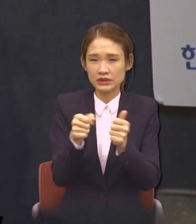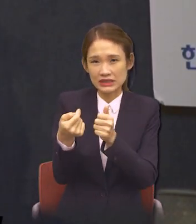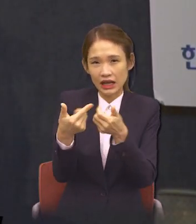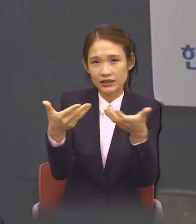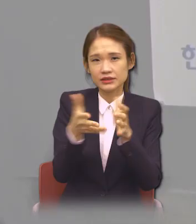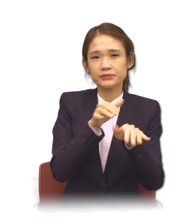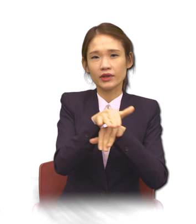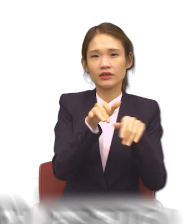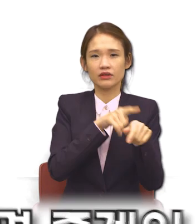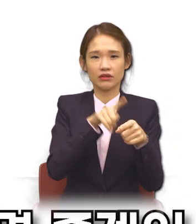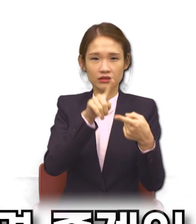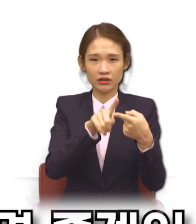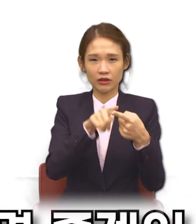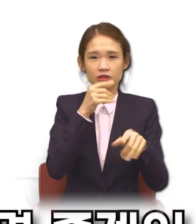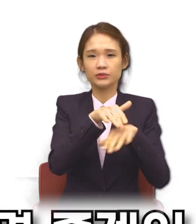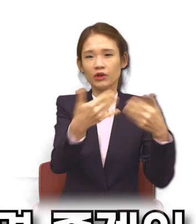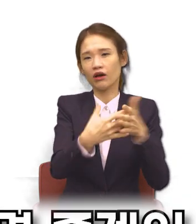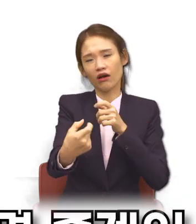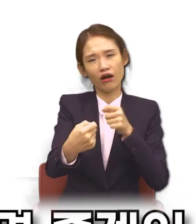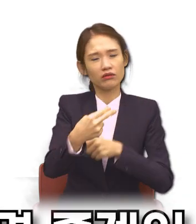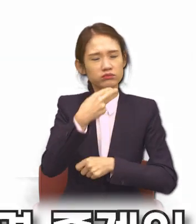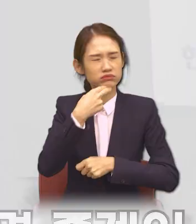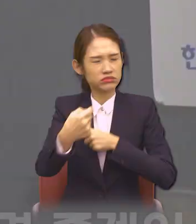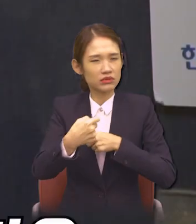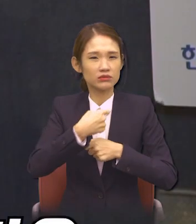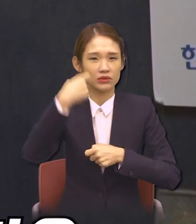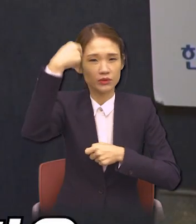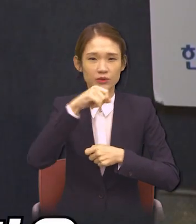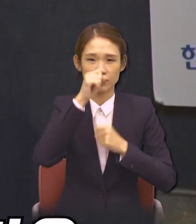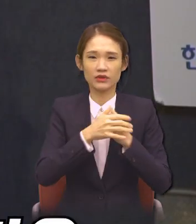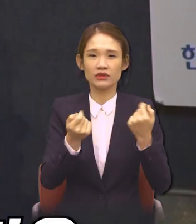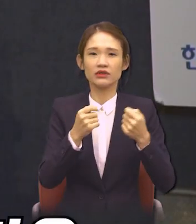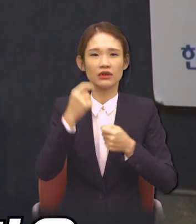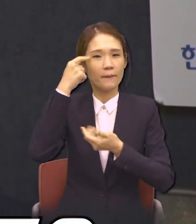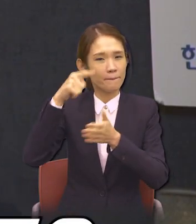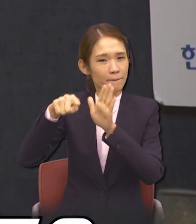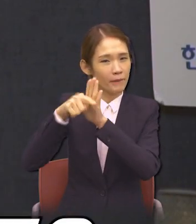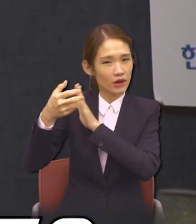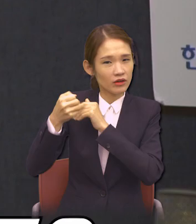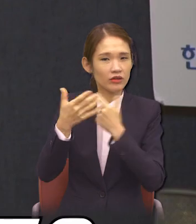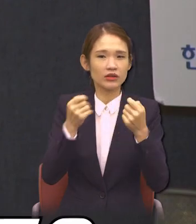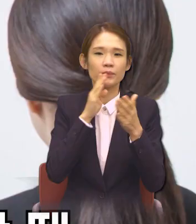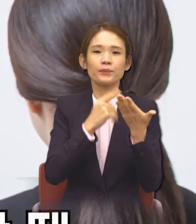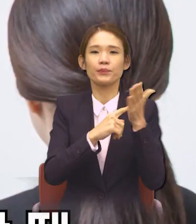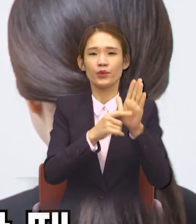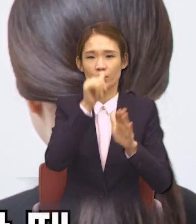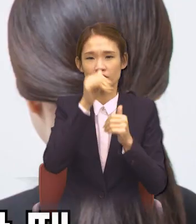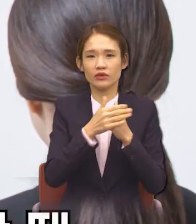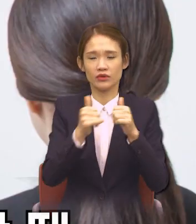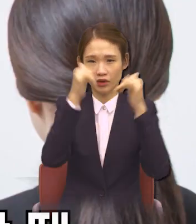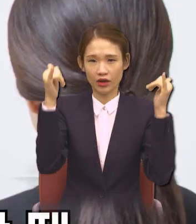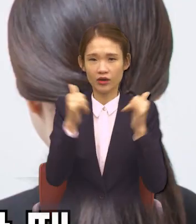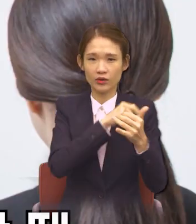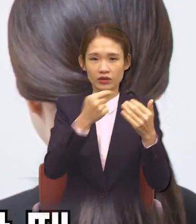집단을 향해서 난 저 집단이 조금 나랑 가까이 하지 않았으면 좋겠어. 네. 이런 건 이제 편견이나 혐오 이렇게 표현하는 거고, 그래서